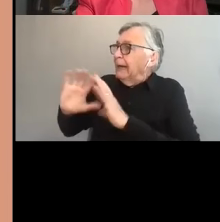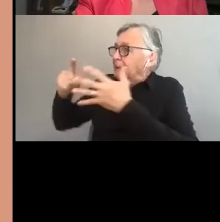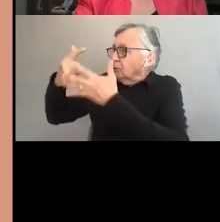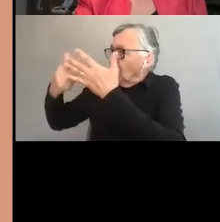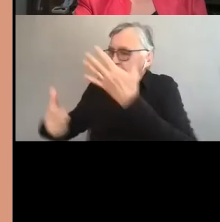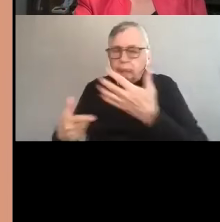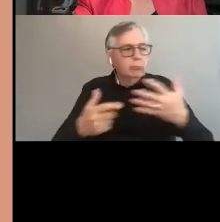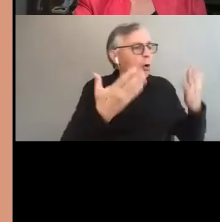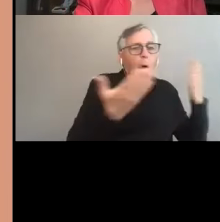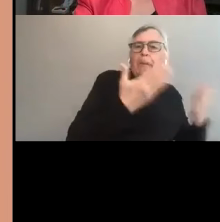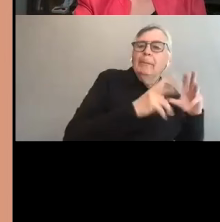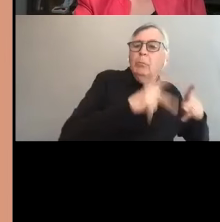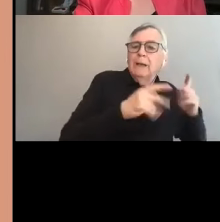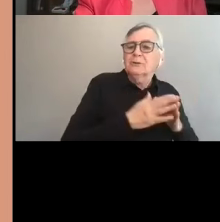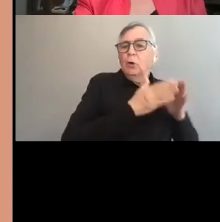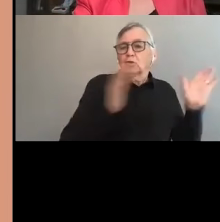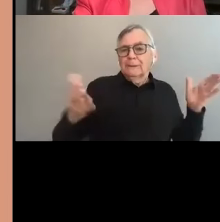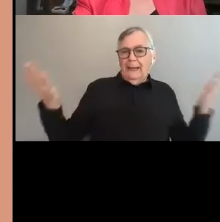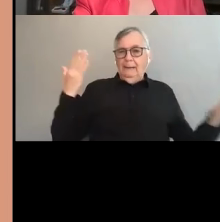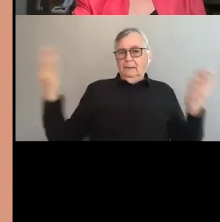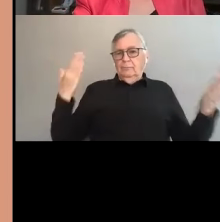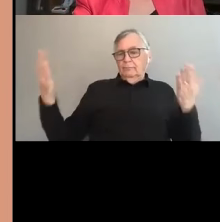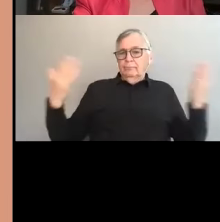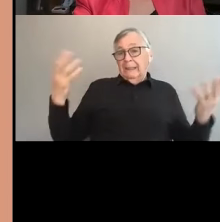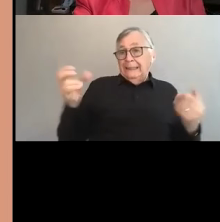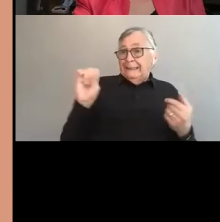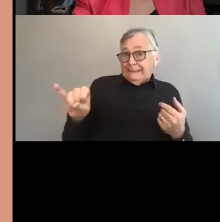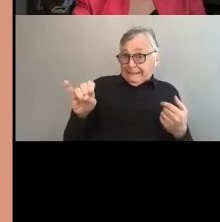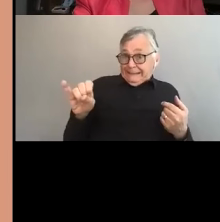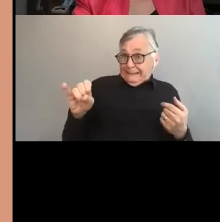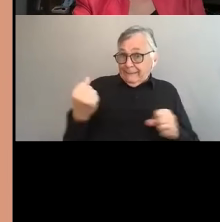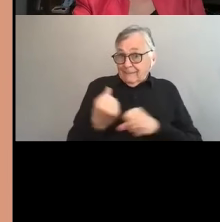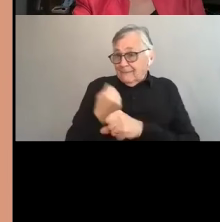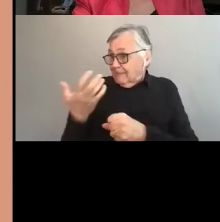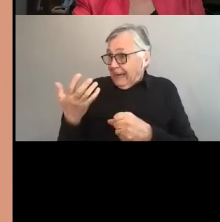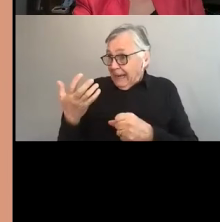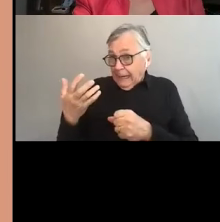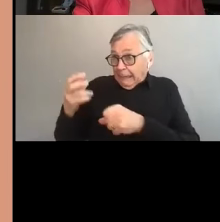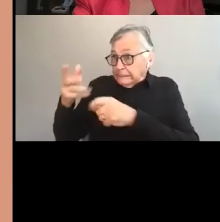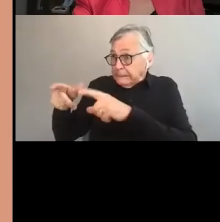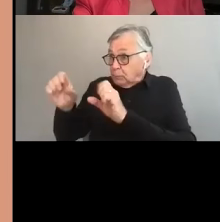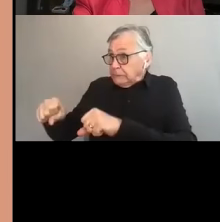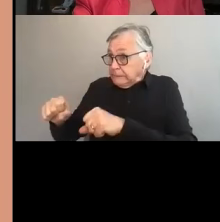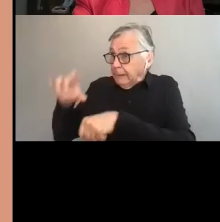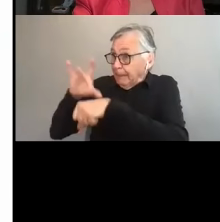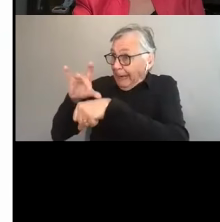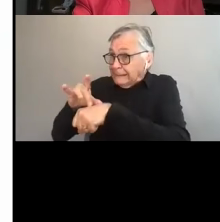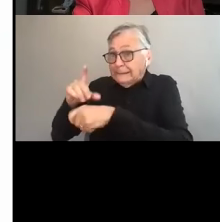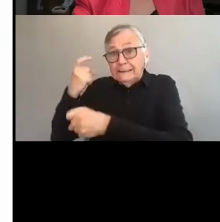VIH sont plus à risque de faire la COVID et si elles le font, est-ce qu'elles sont plus à risque de faire une maladie